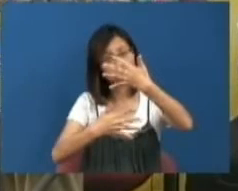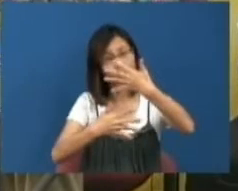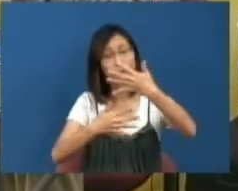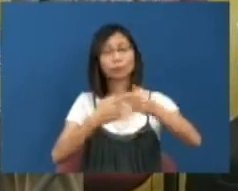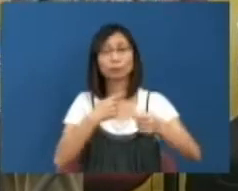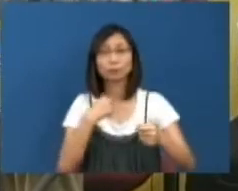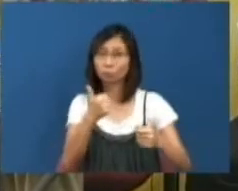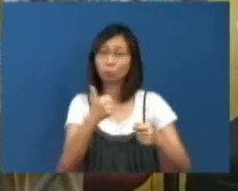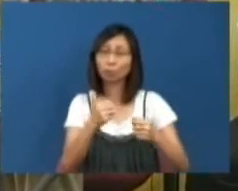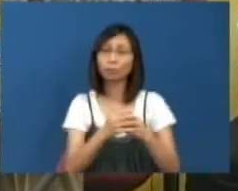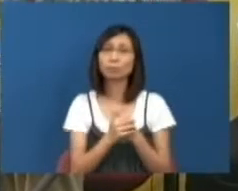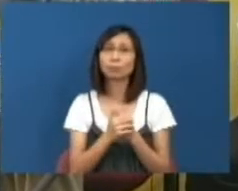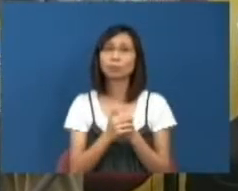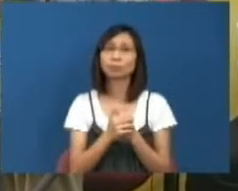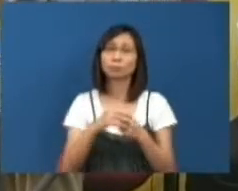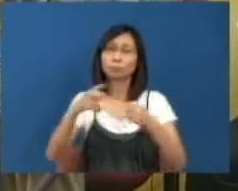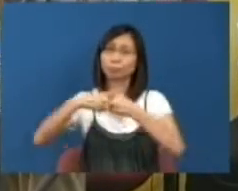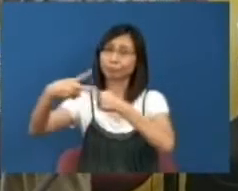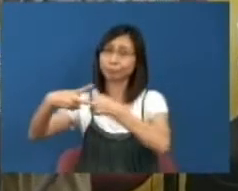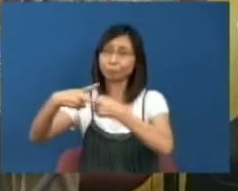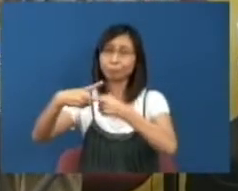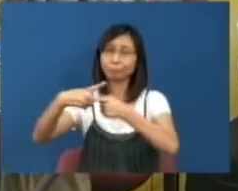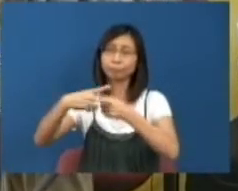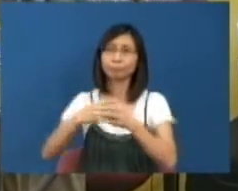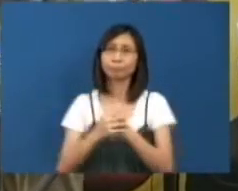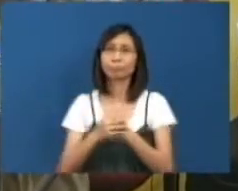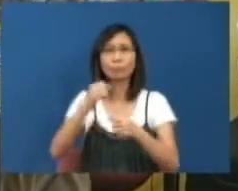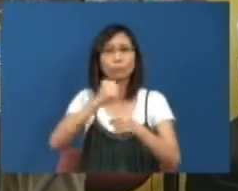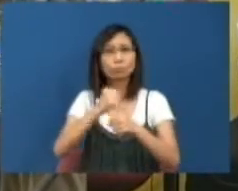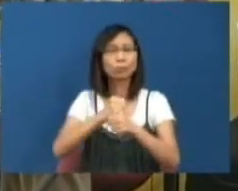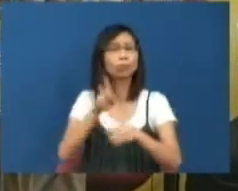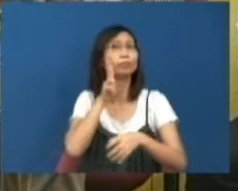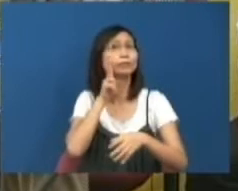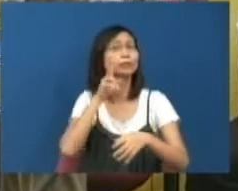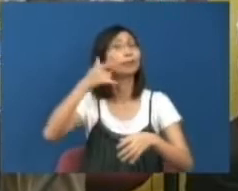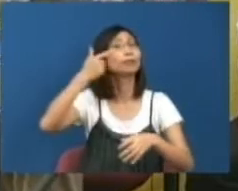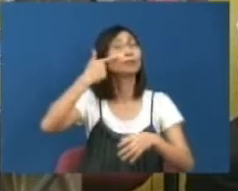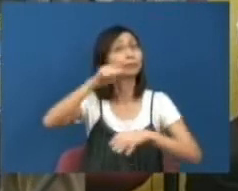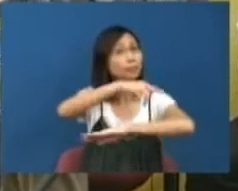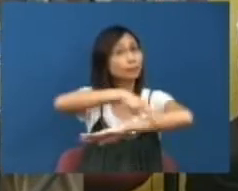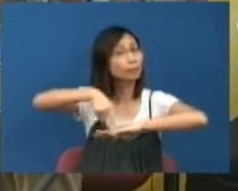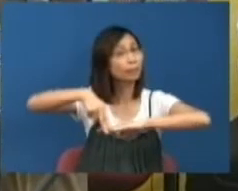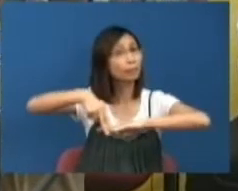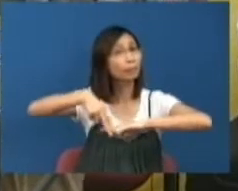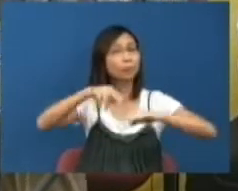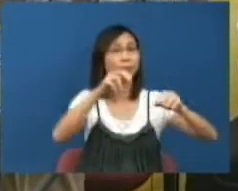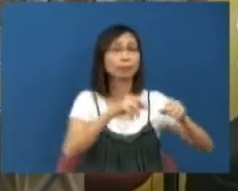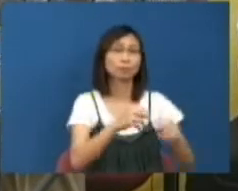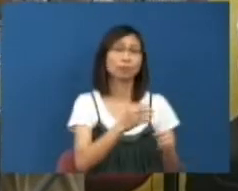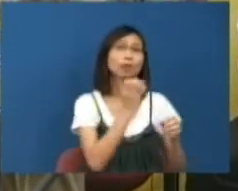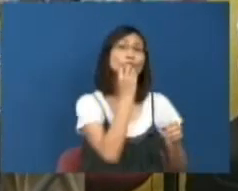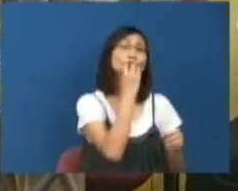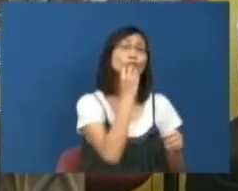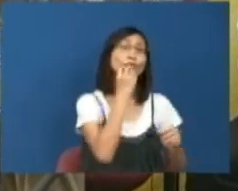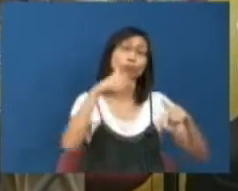邊個日子啦。第二咧就係佢而家做嗰、那個，譬如喺新界東南咁，即係話係咪好似喺西貢即係個地域